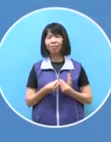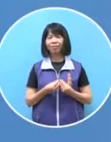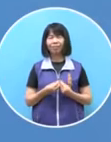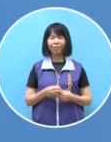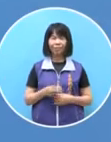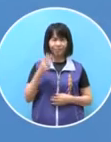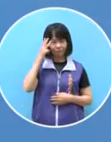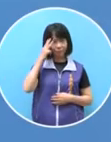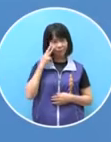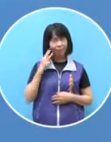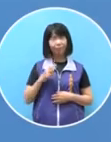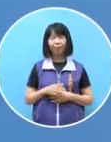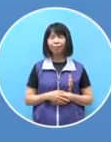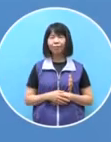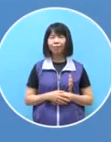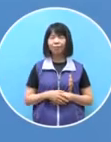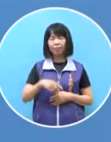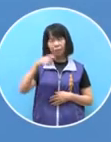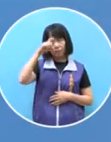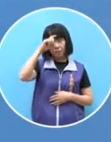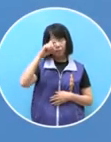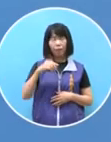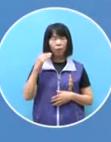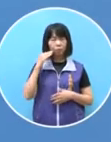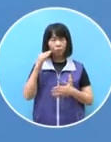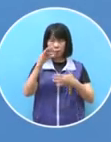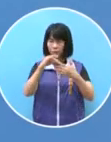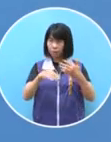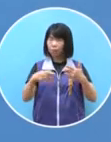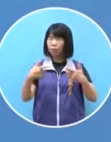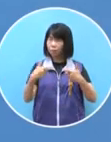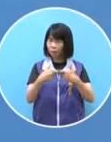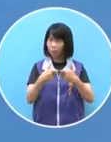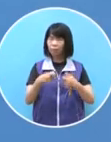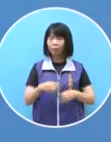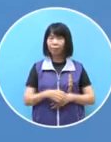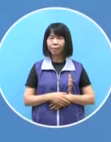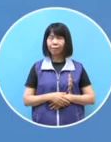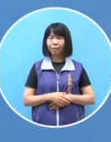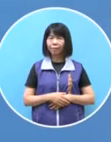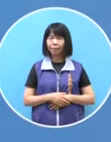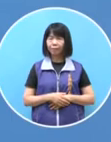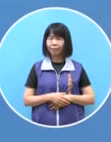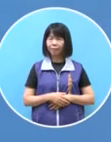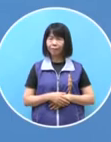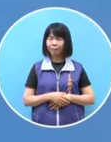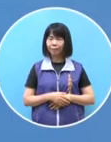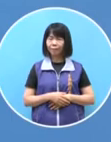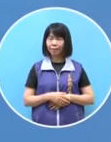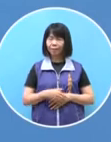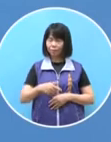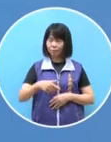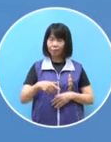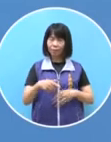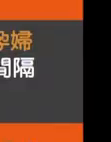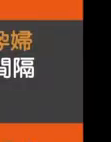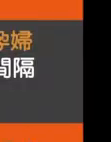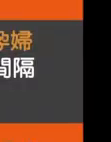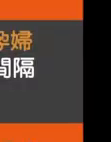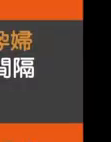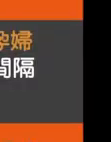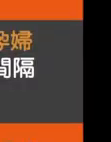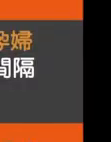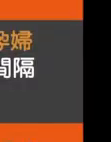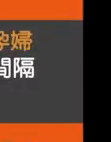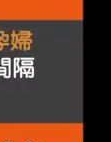祥特别针对了花莲县的防疫作为和接种疫苗的状况以及预约情形进行了说